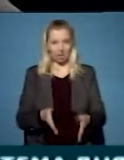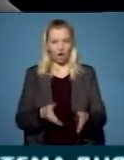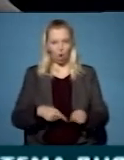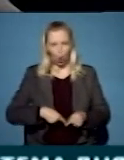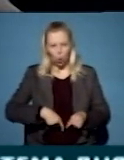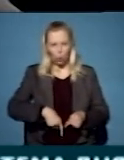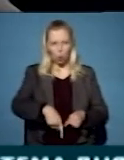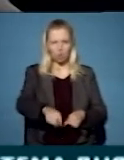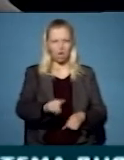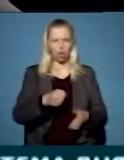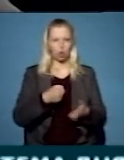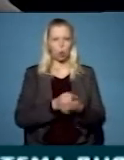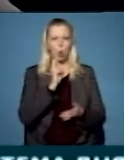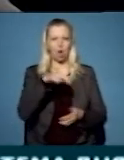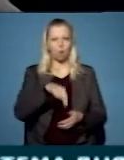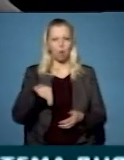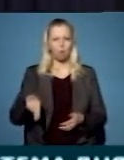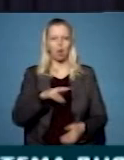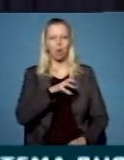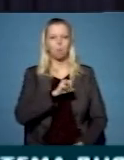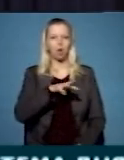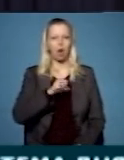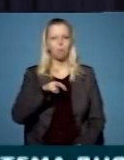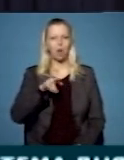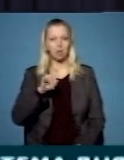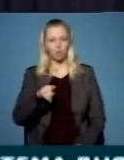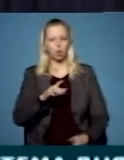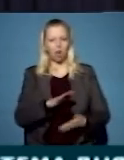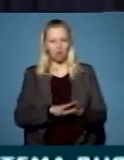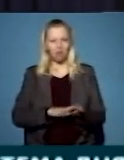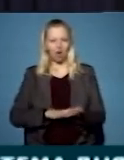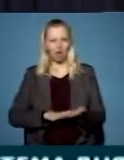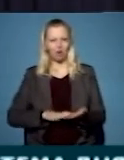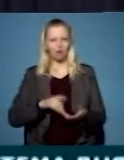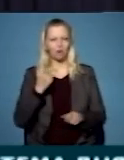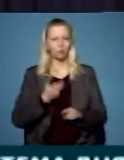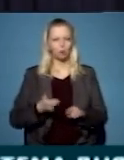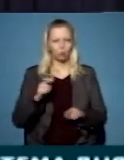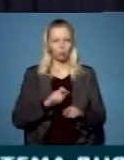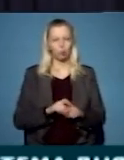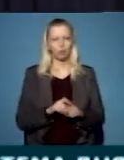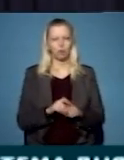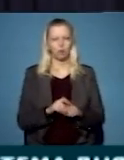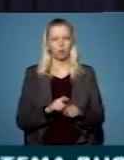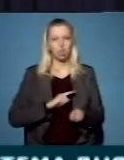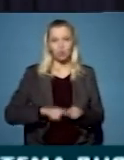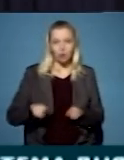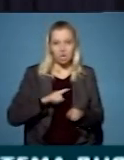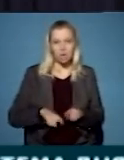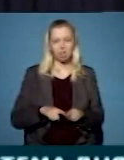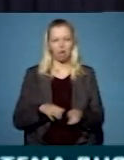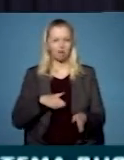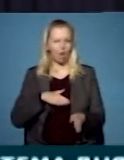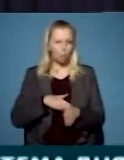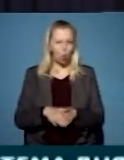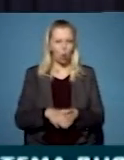розтягується адже до КПП Мамалига, тобто вона і далі, де ж дуже швидкісна,